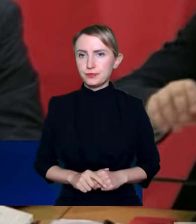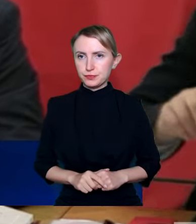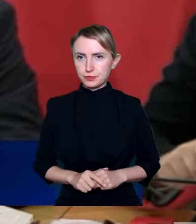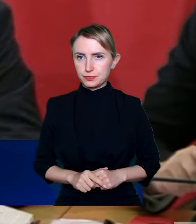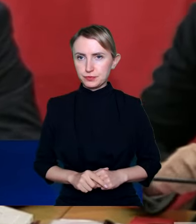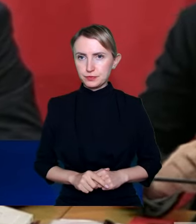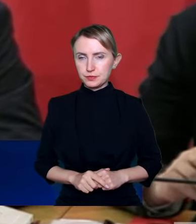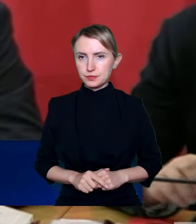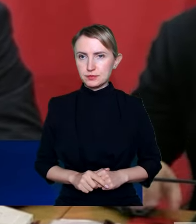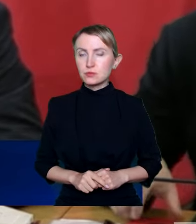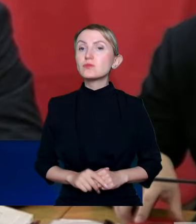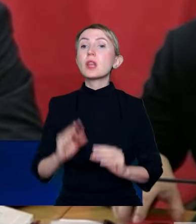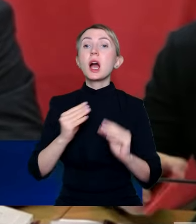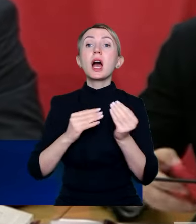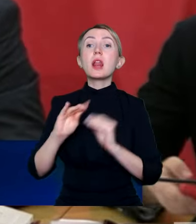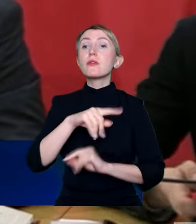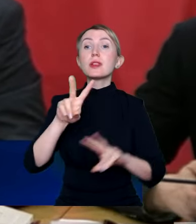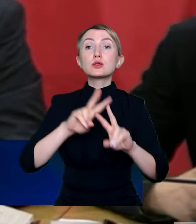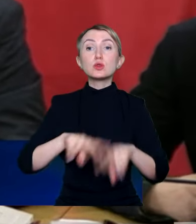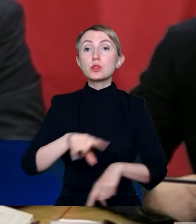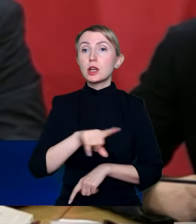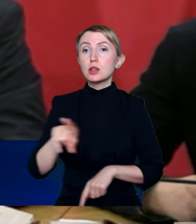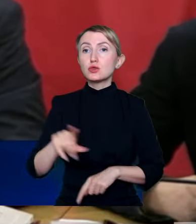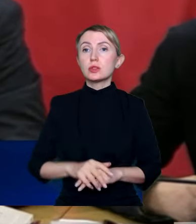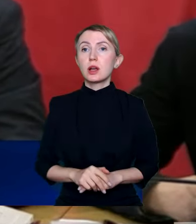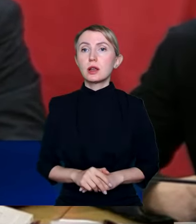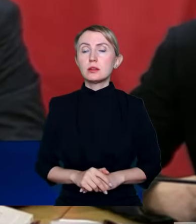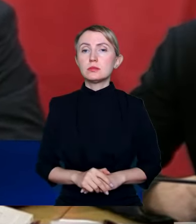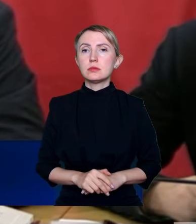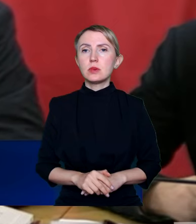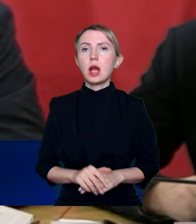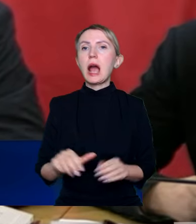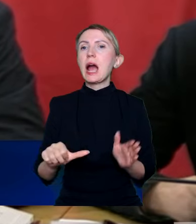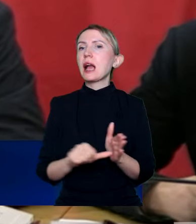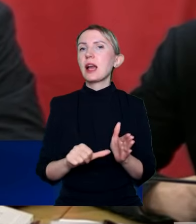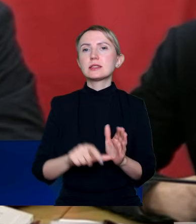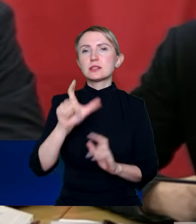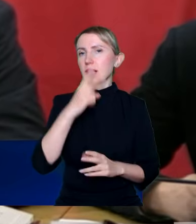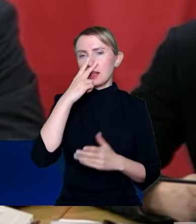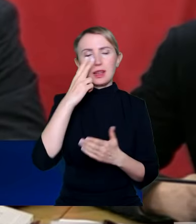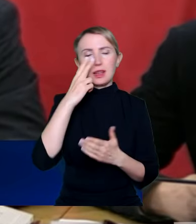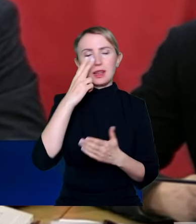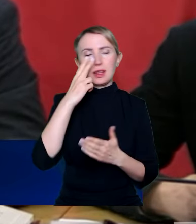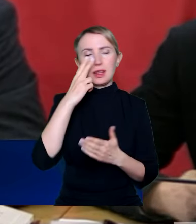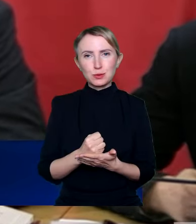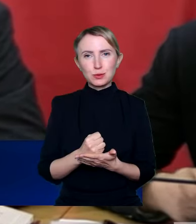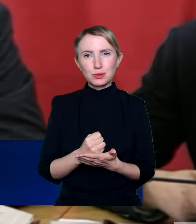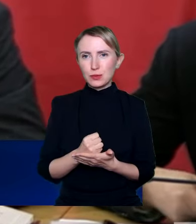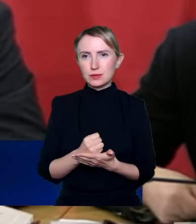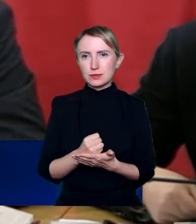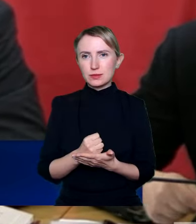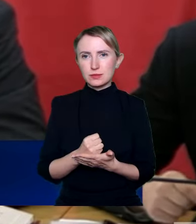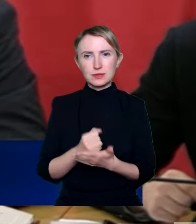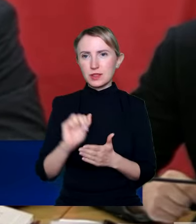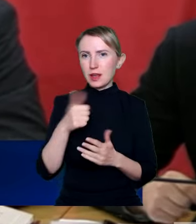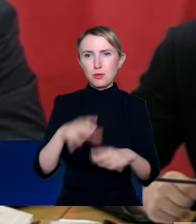Natomiast zdecydowana większość z pozostałych to są kandydatury nie na świadków, drodzy panowie, a przynajmniej nie w pierwszej